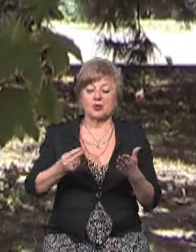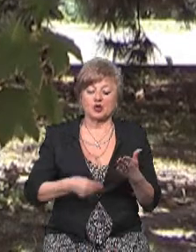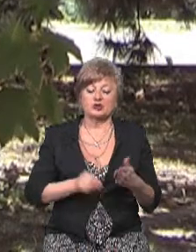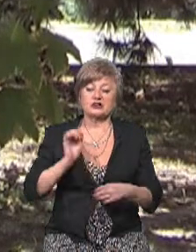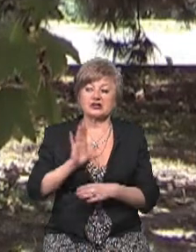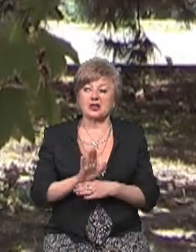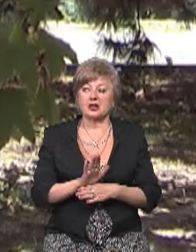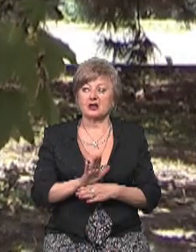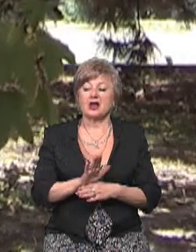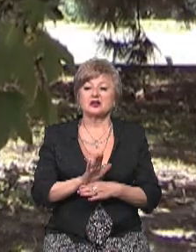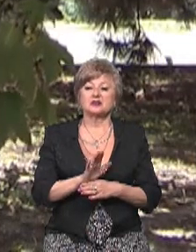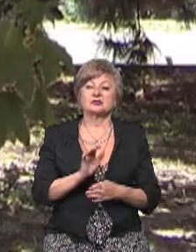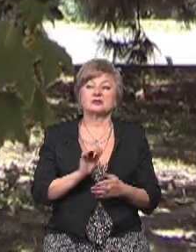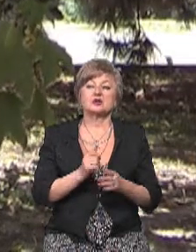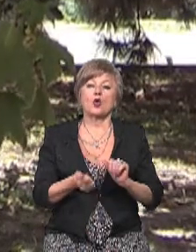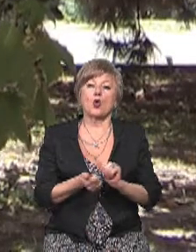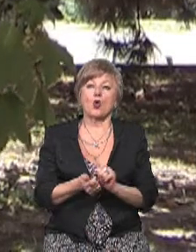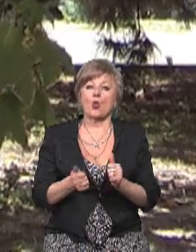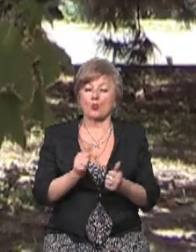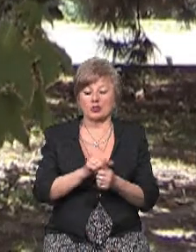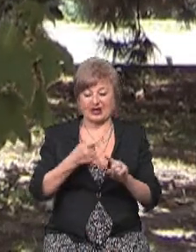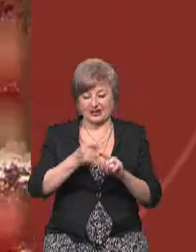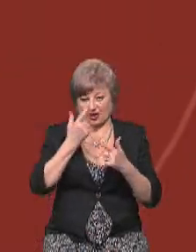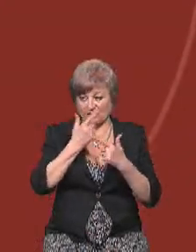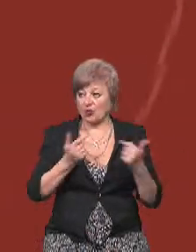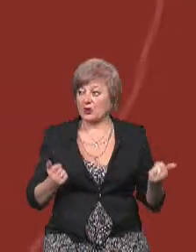наказ з приводу обміну цією інформацією.